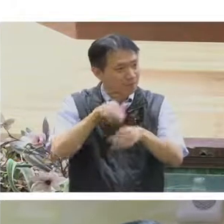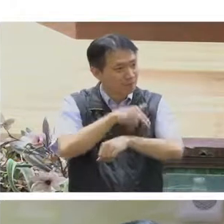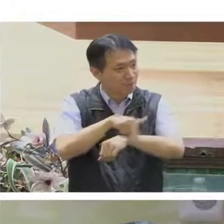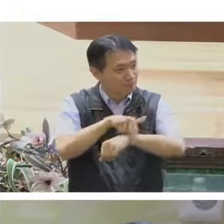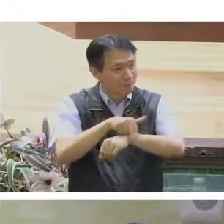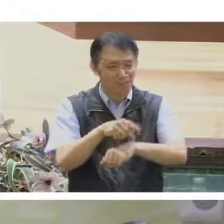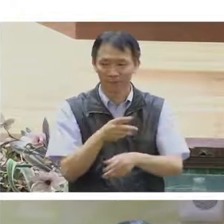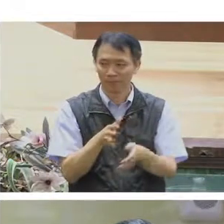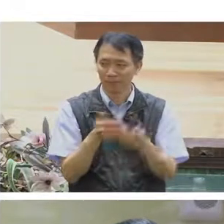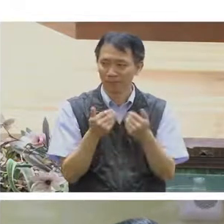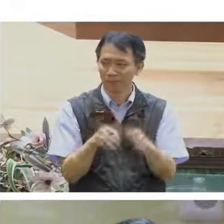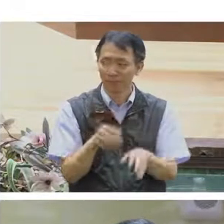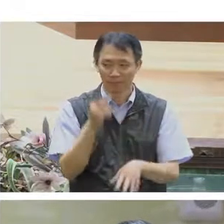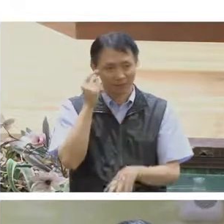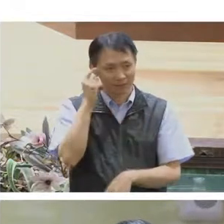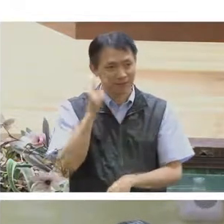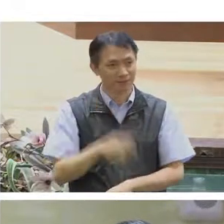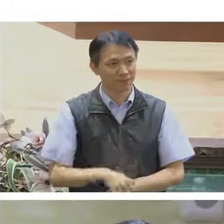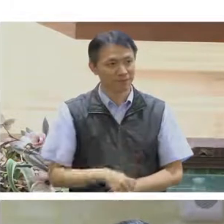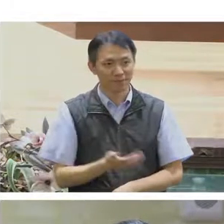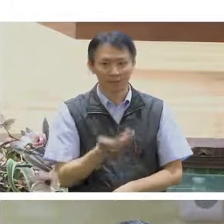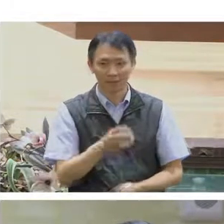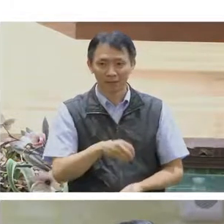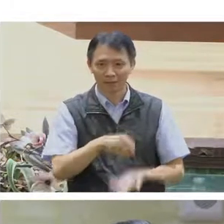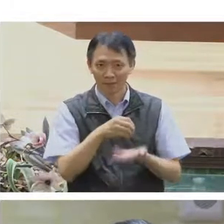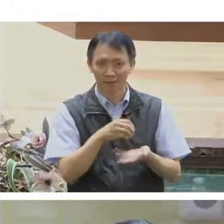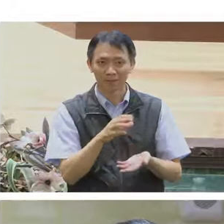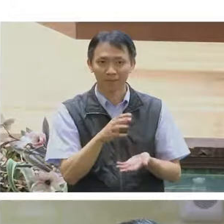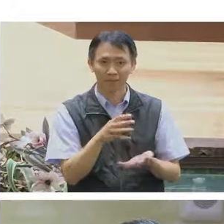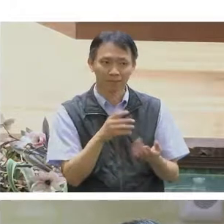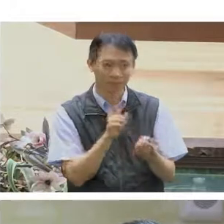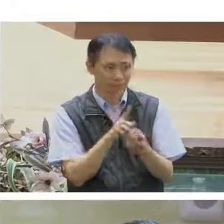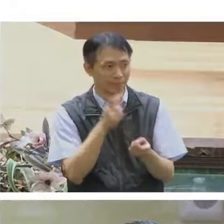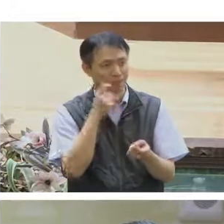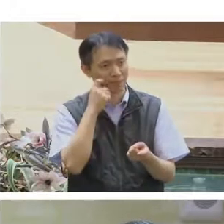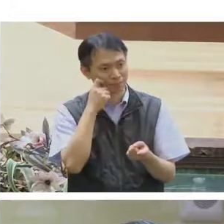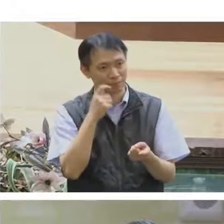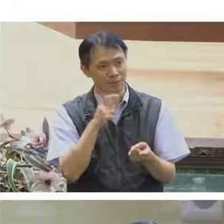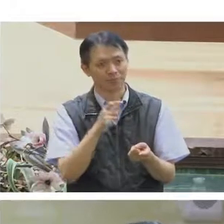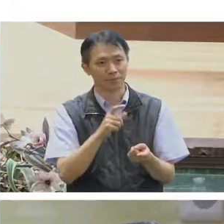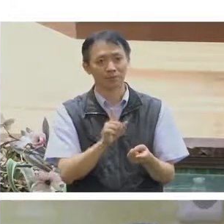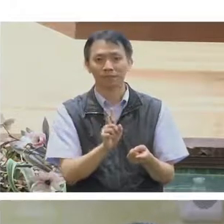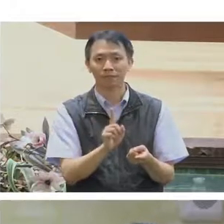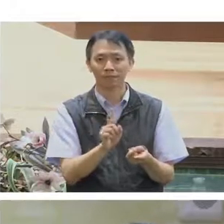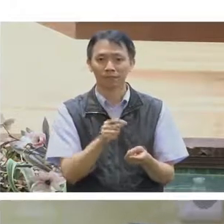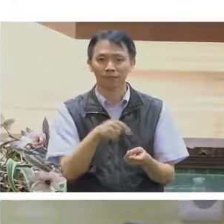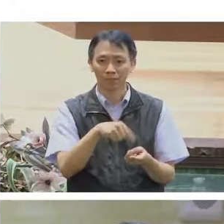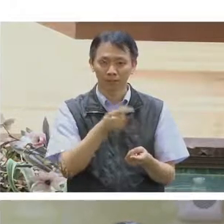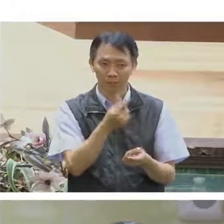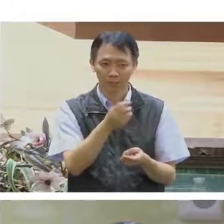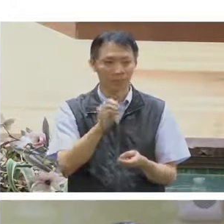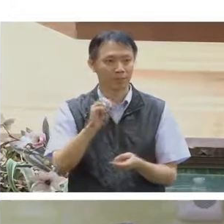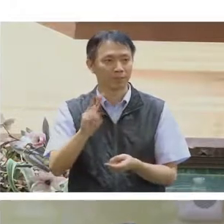但是如果或许刚才你提到了一些提问或困境，如果这边 GDV 社群或其